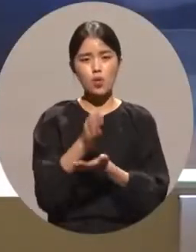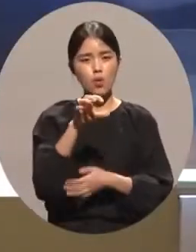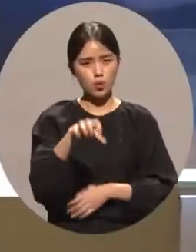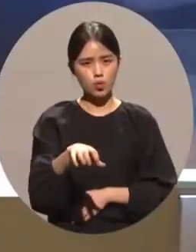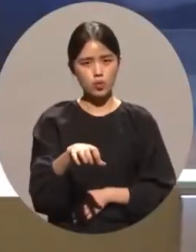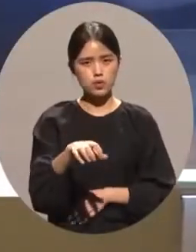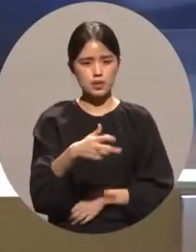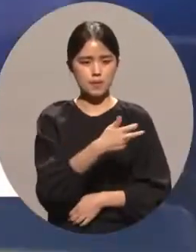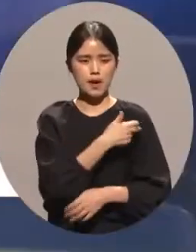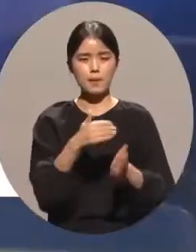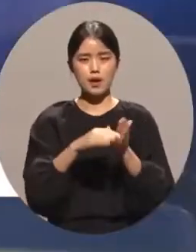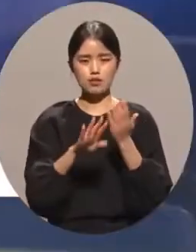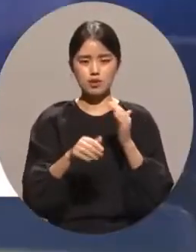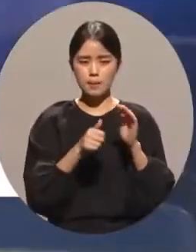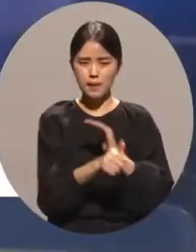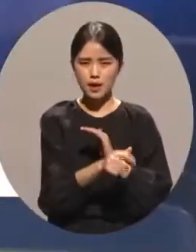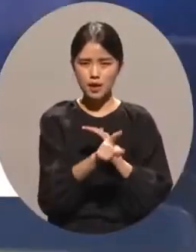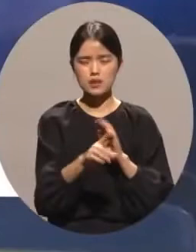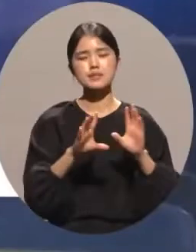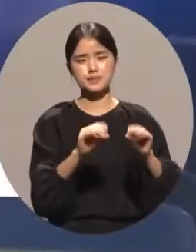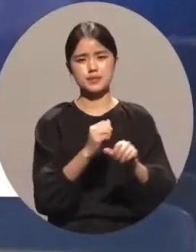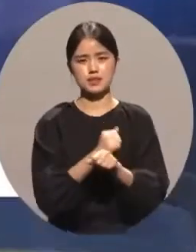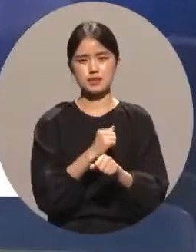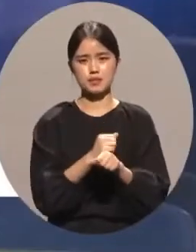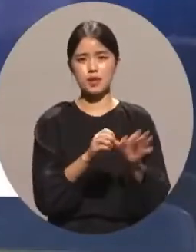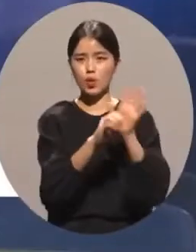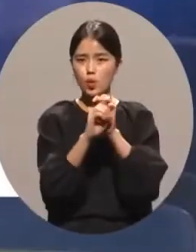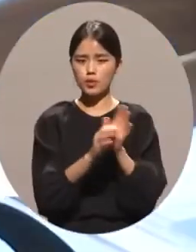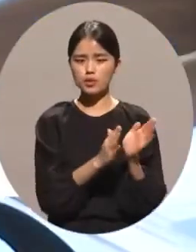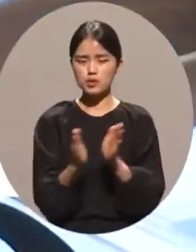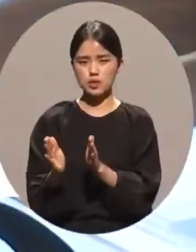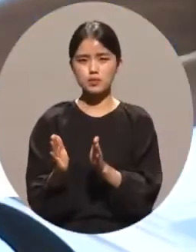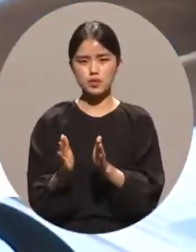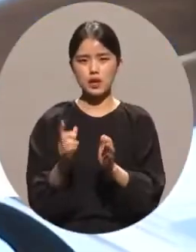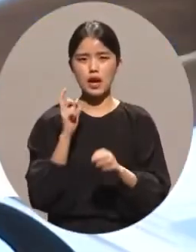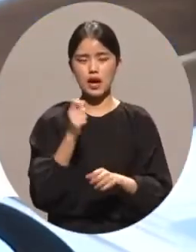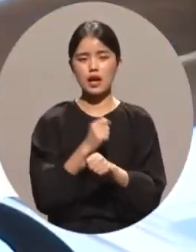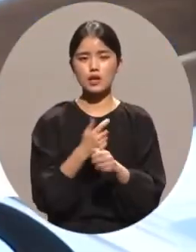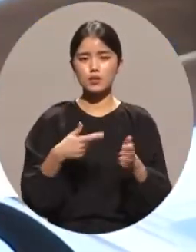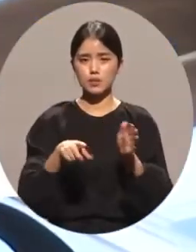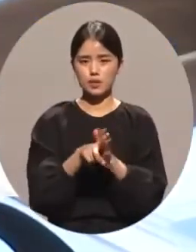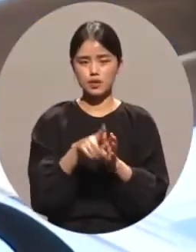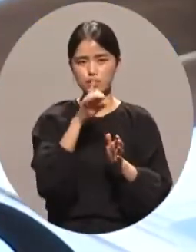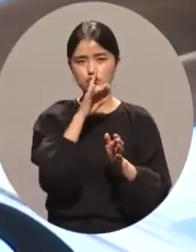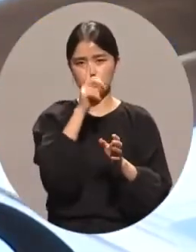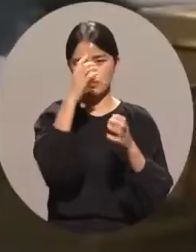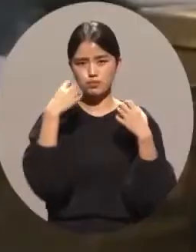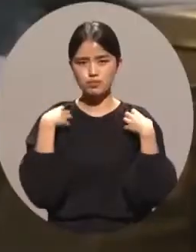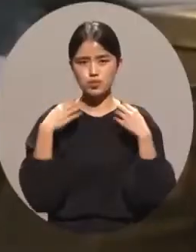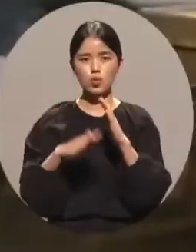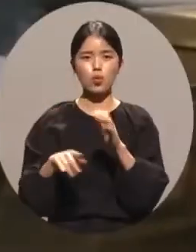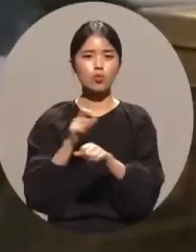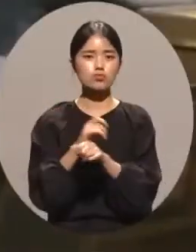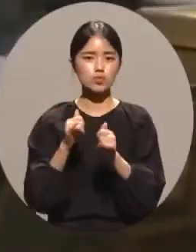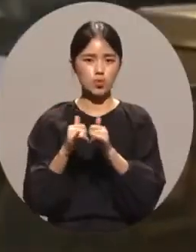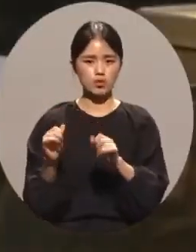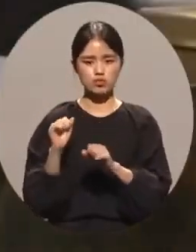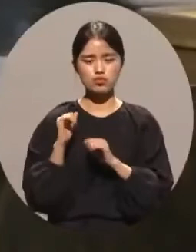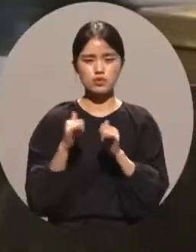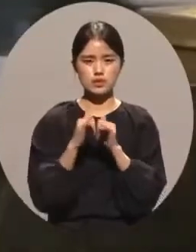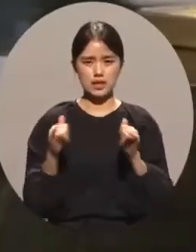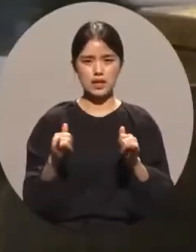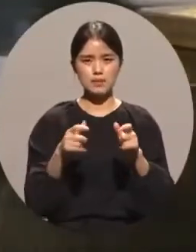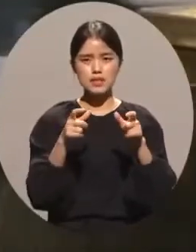방역 패스가 중단됩니다 또한 오미 폰 대응을 강화하기 위해서 중앙부처 공무원과 군 인력 이 지역